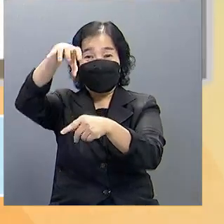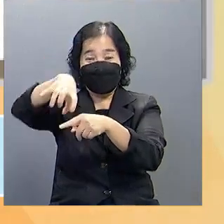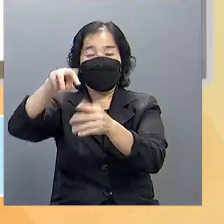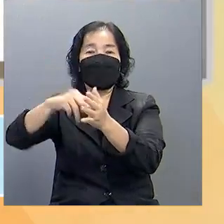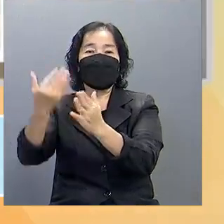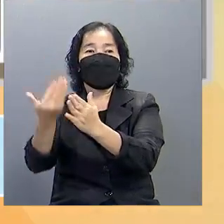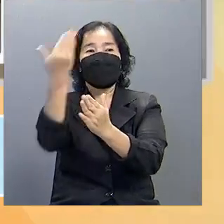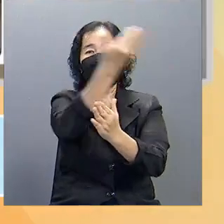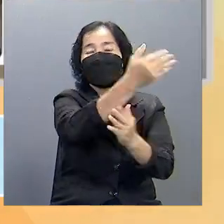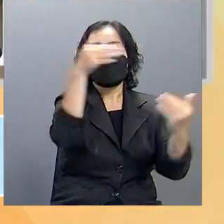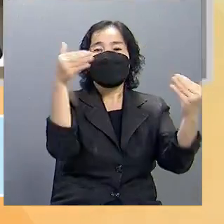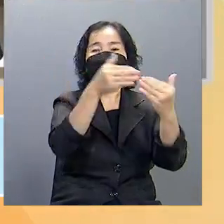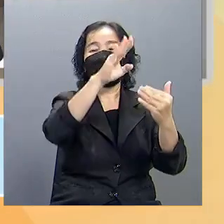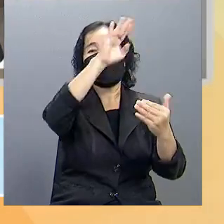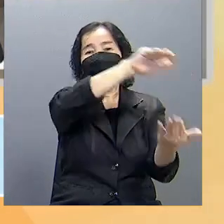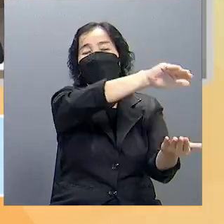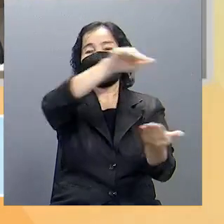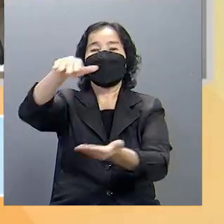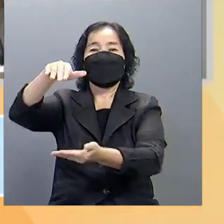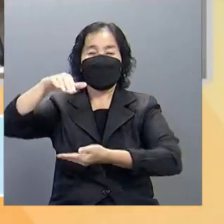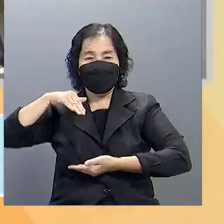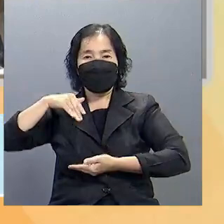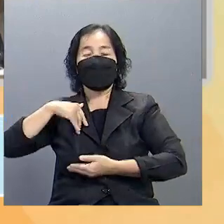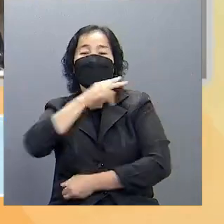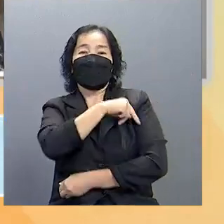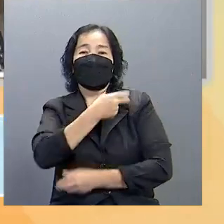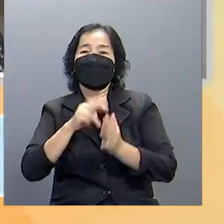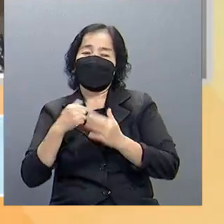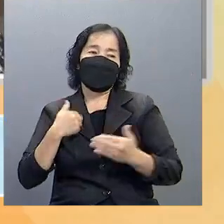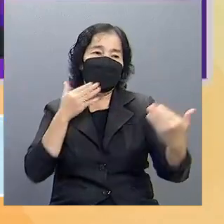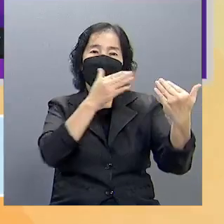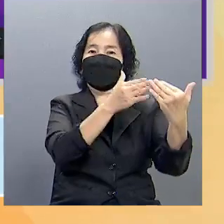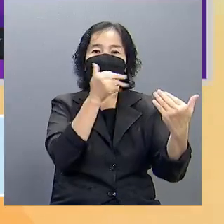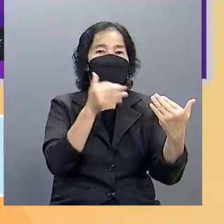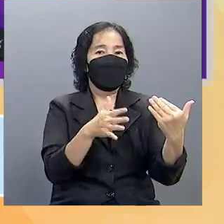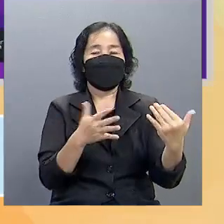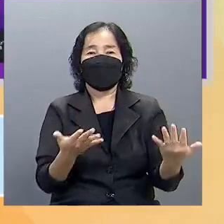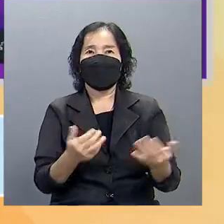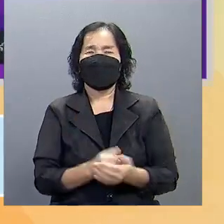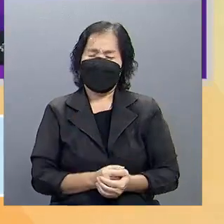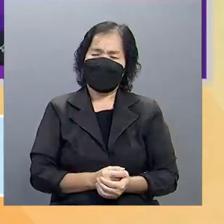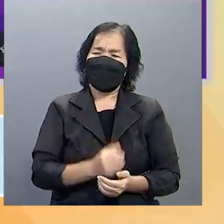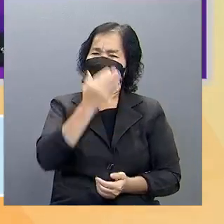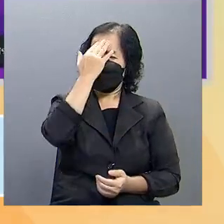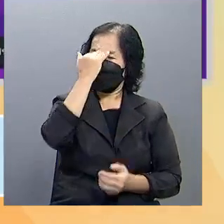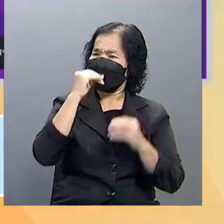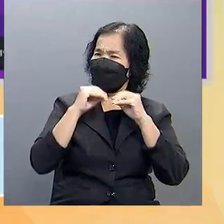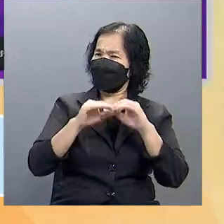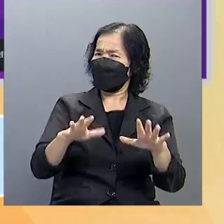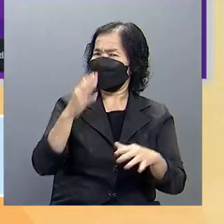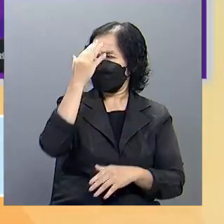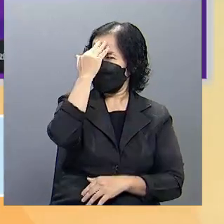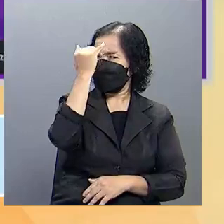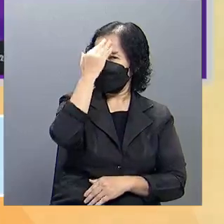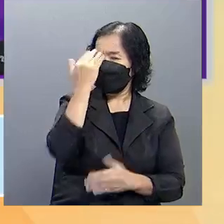ไข้เพื่อจะลดภาวะที่จำเลยออกนอกระบบอ่ะทีนี้พอจะได้ไหมครับว่าถ้ามาถึงมาออกนอกระบบได้ก็ไม่มีการลักลอบ